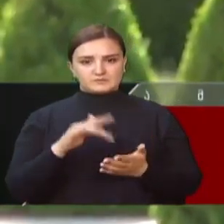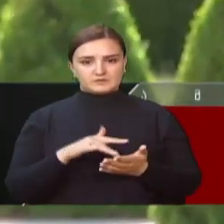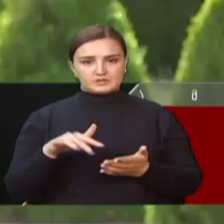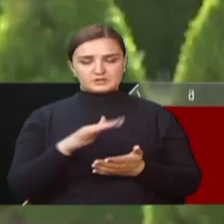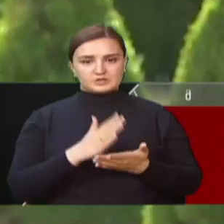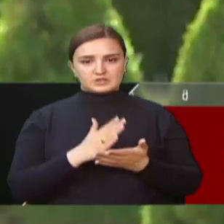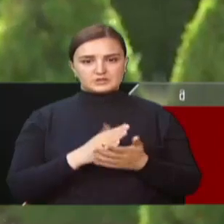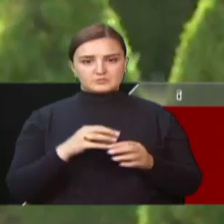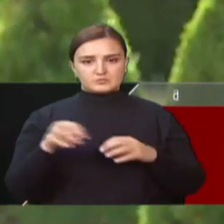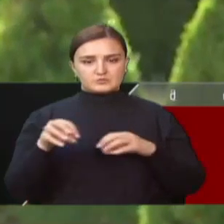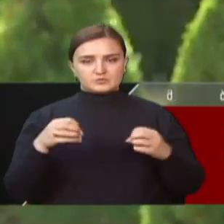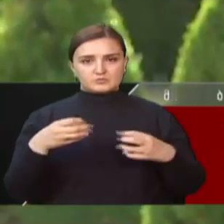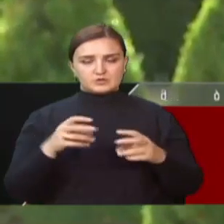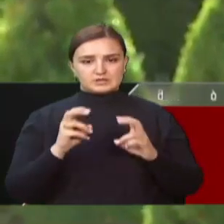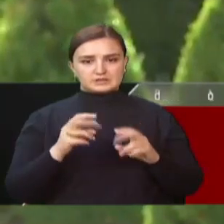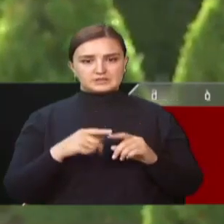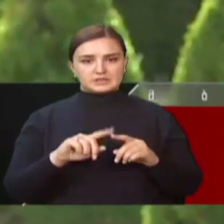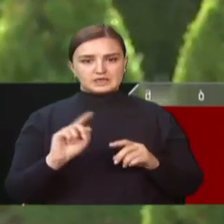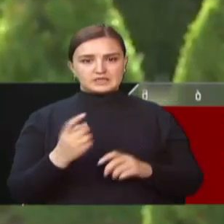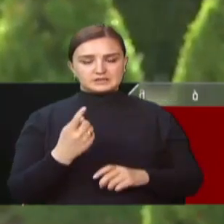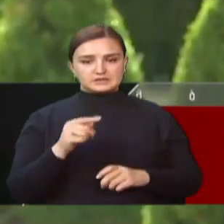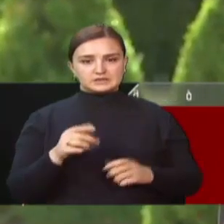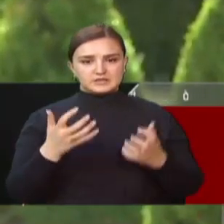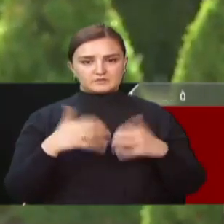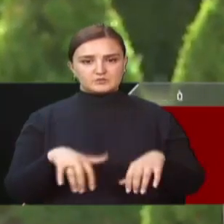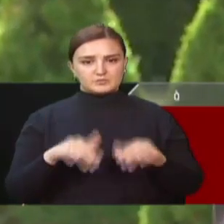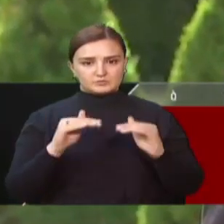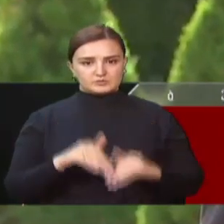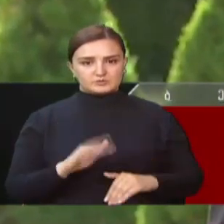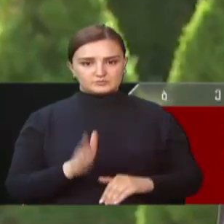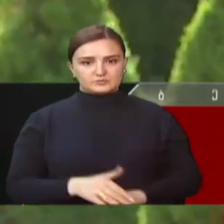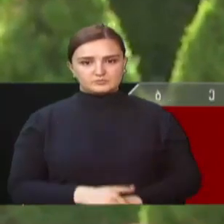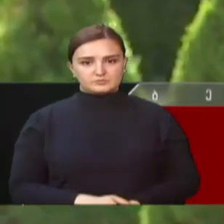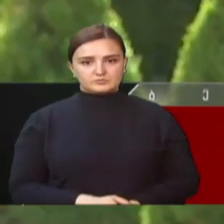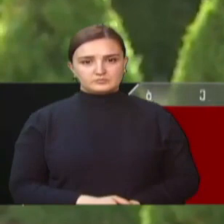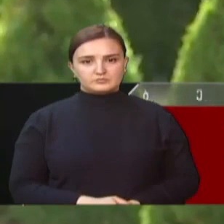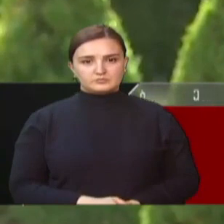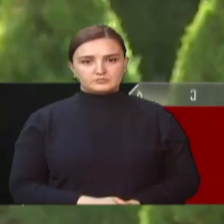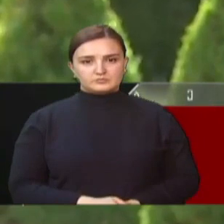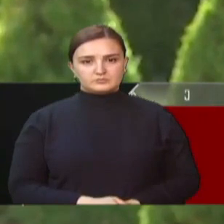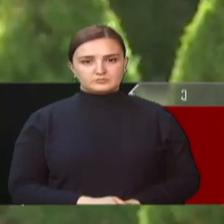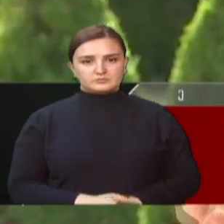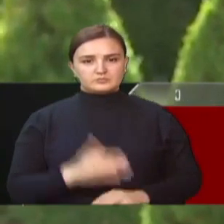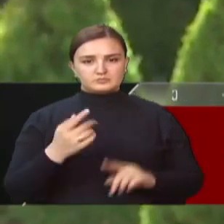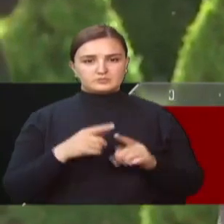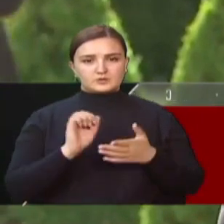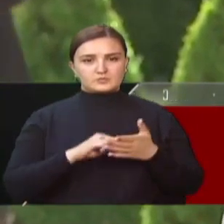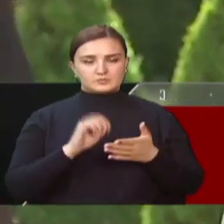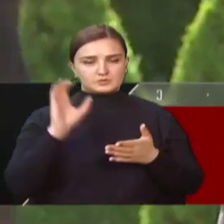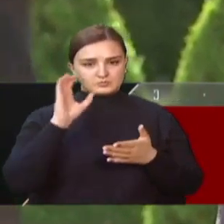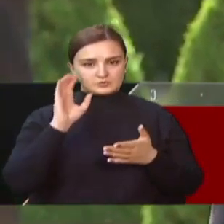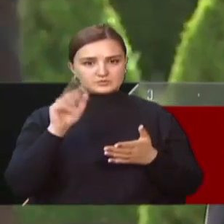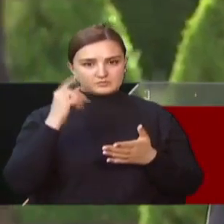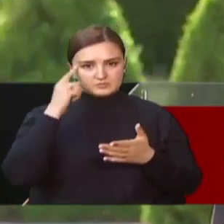არსებულ პოლარიზაციას. Ეს ხარისხი ავტომატურად დაიწევს და მათ ეს არგუმენტი მოისმინეს და ვფიქრობ